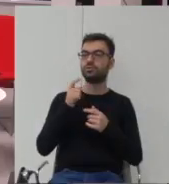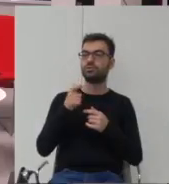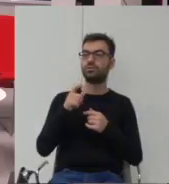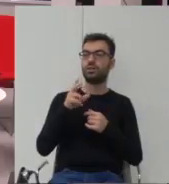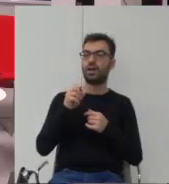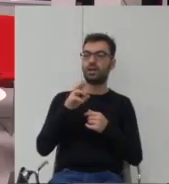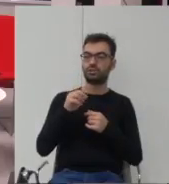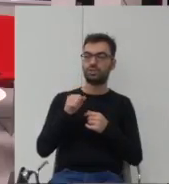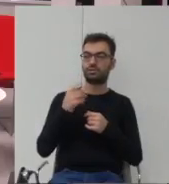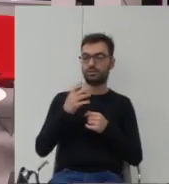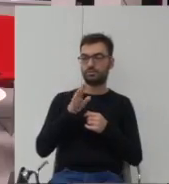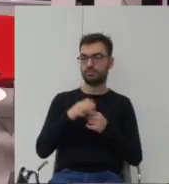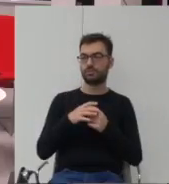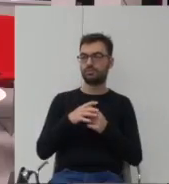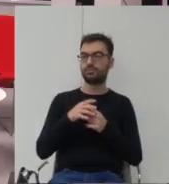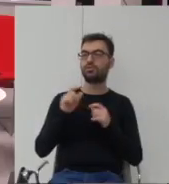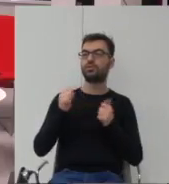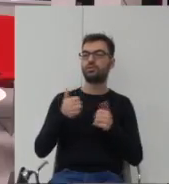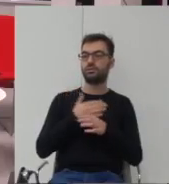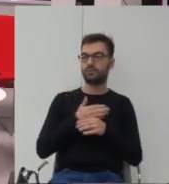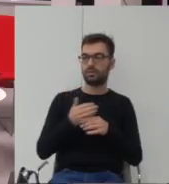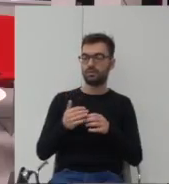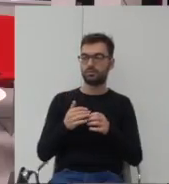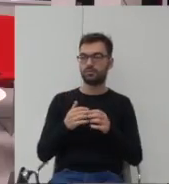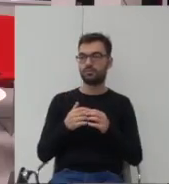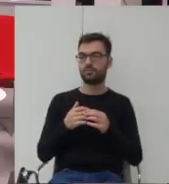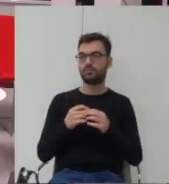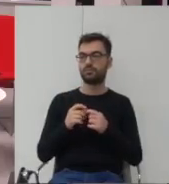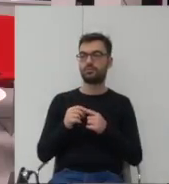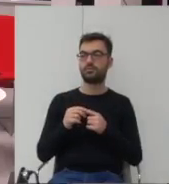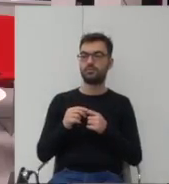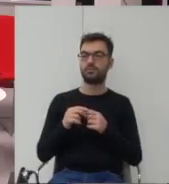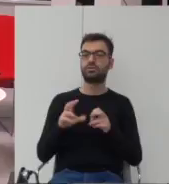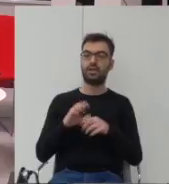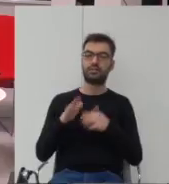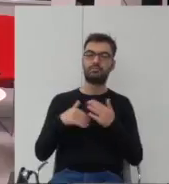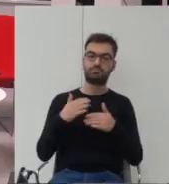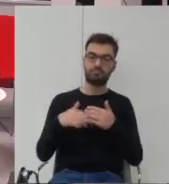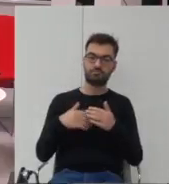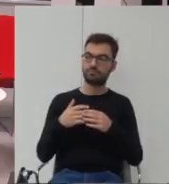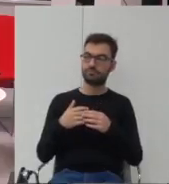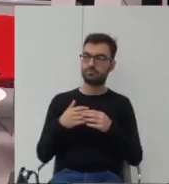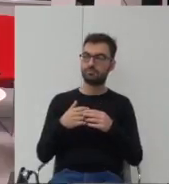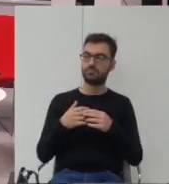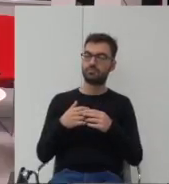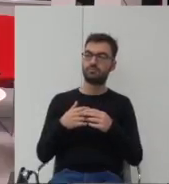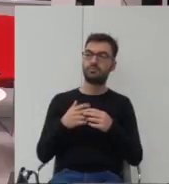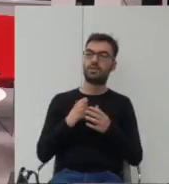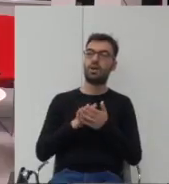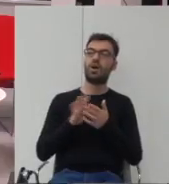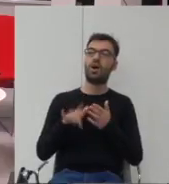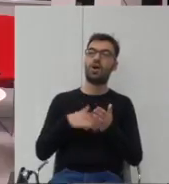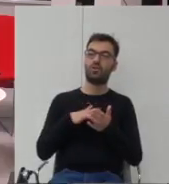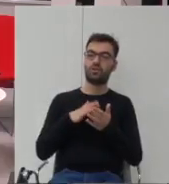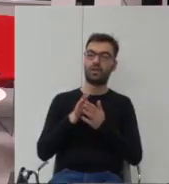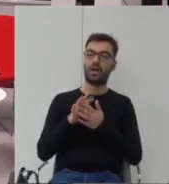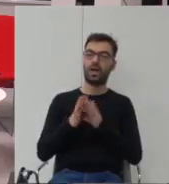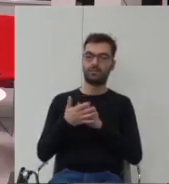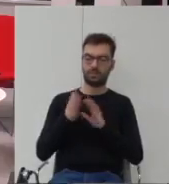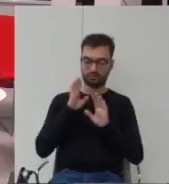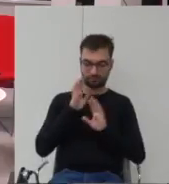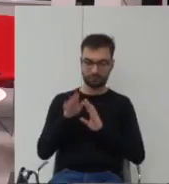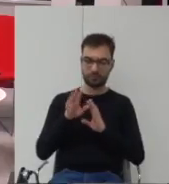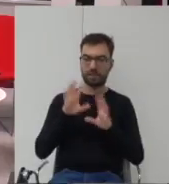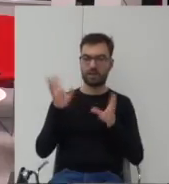co Herbsta 4. I to, co się stało dalej? Minął czas. Został ośrodek rehabilitacji.